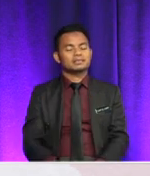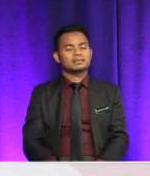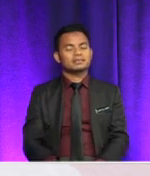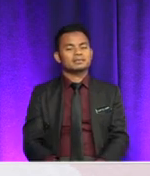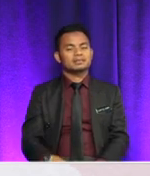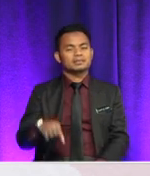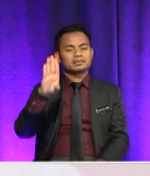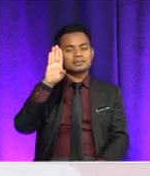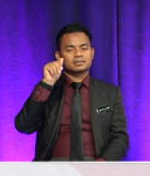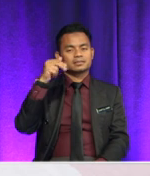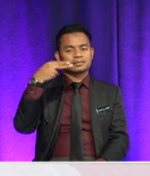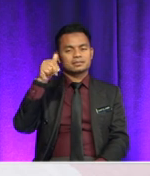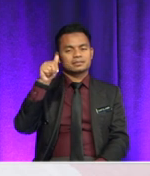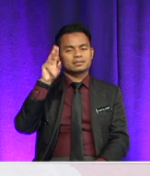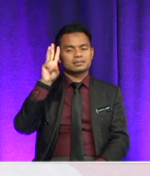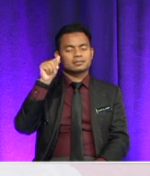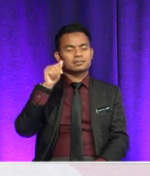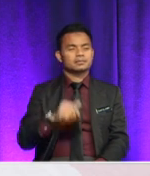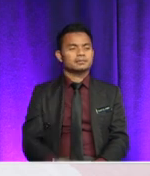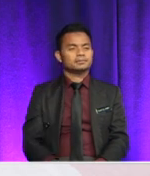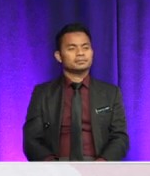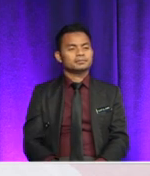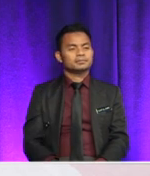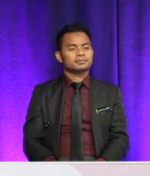membeli harga sayur 2 hari